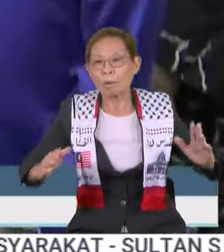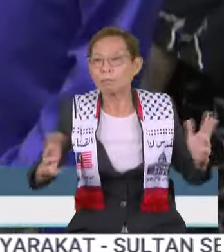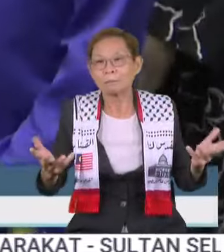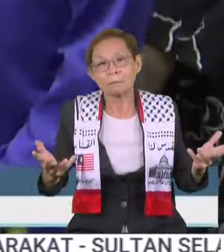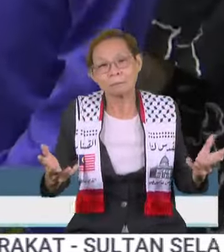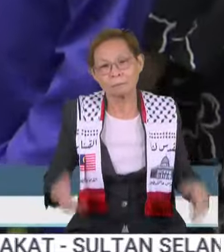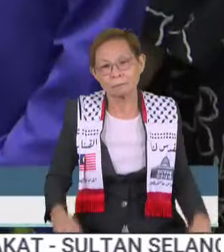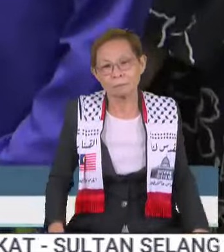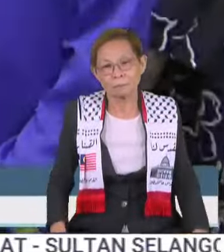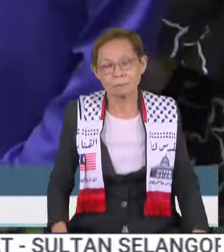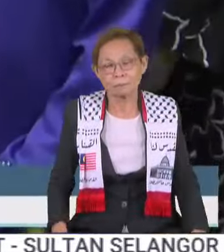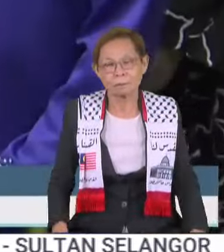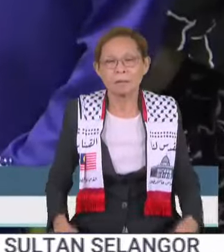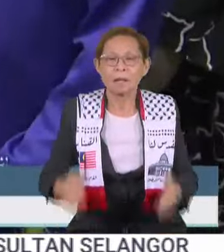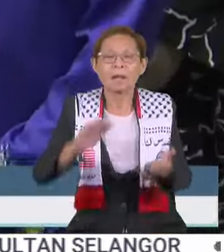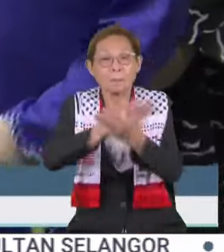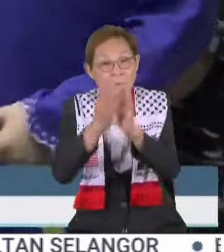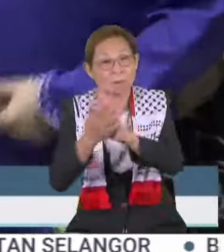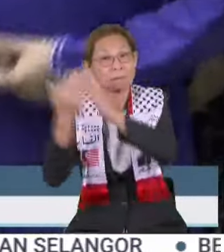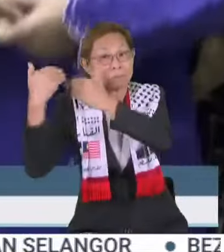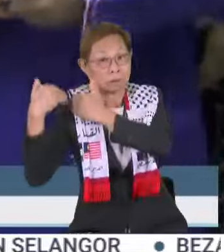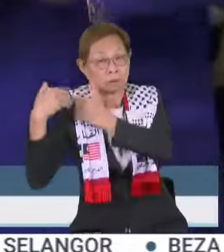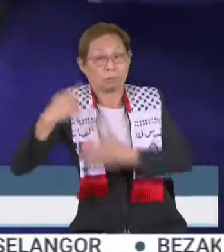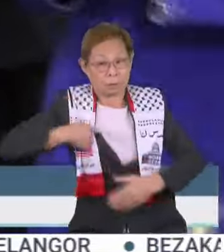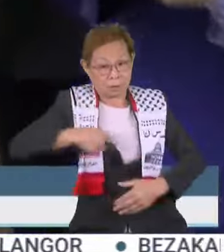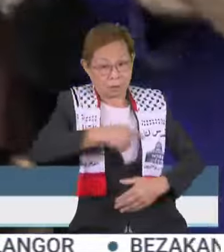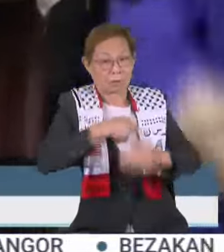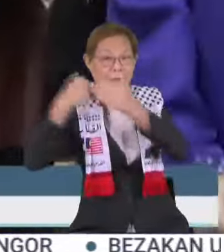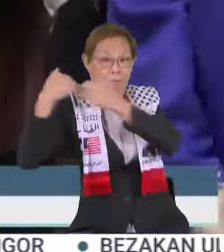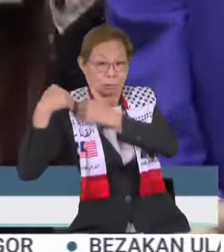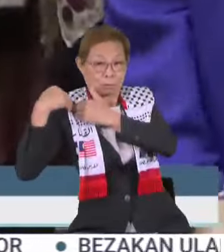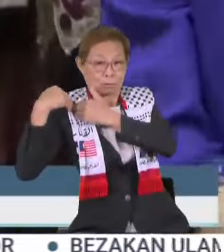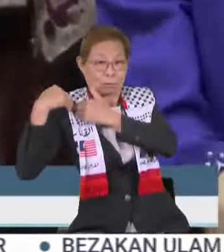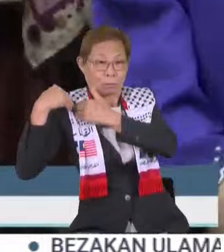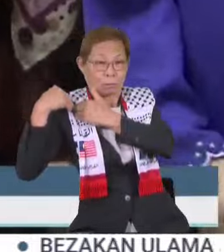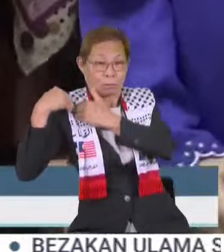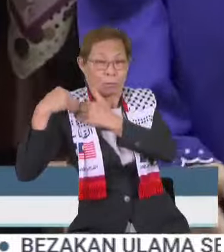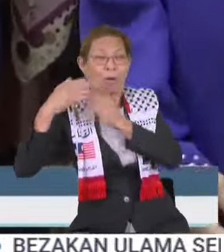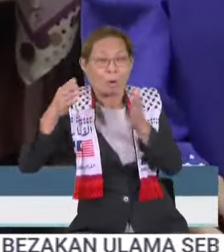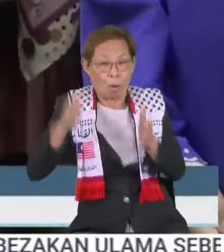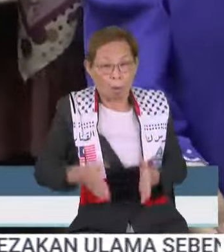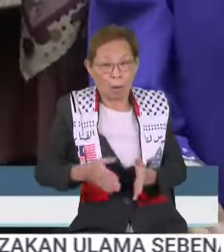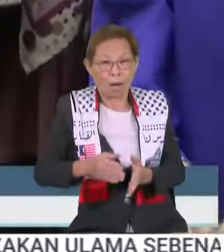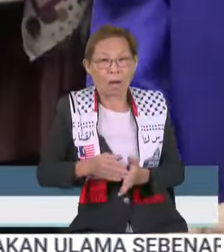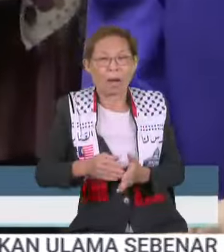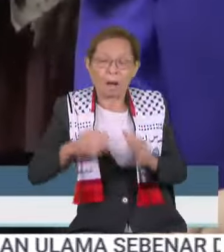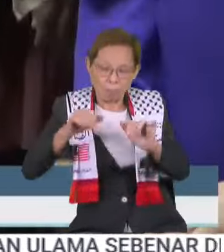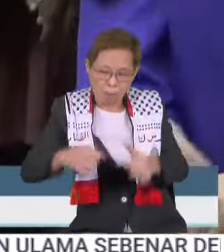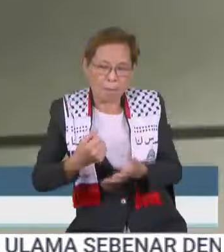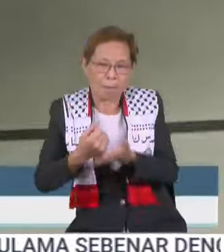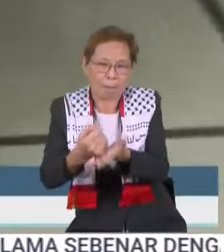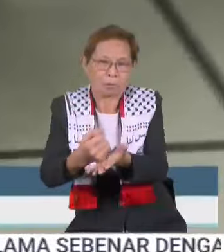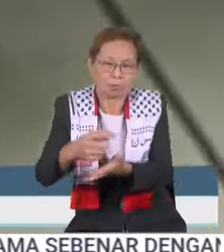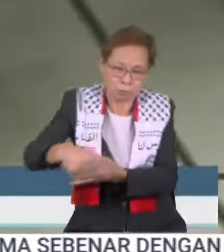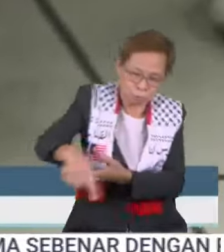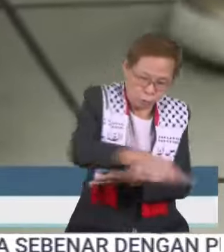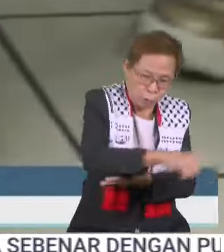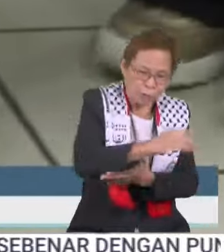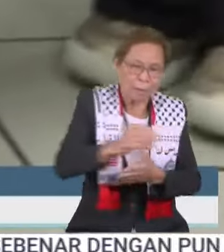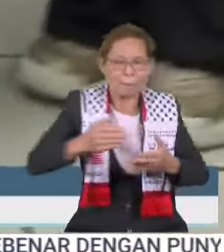makanan? Jadi tanggungjawab kita sebagai orang-orang yang boleh membantu mereka. Di